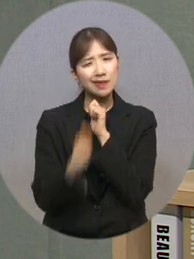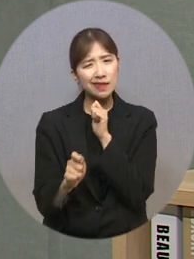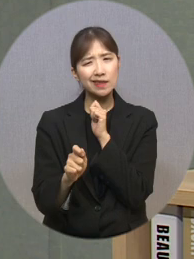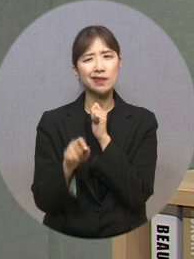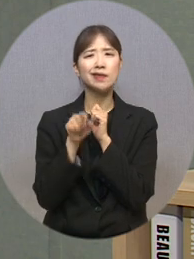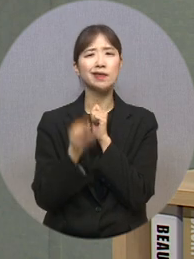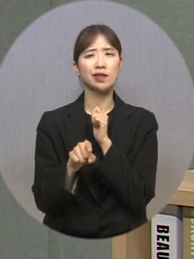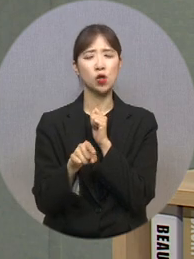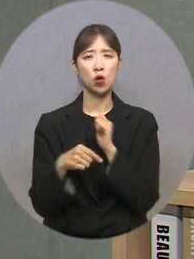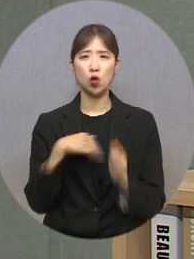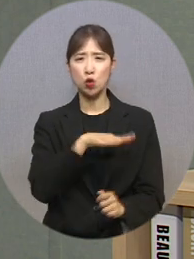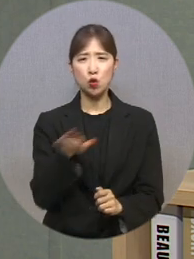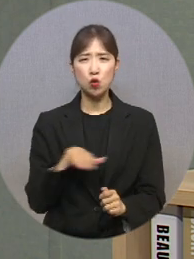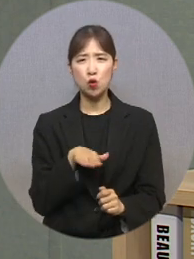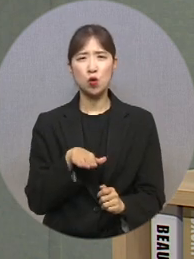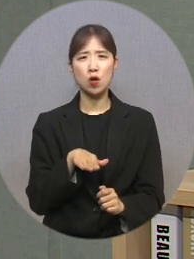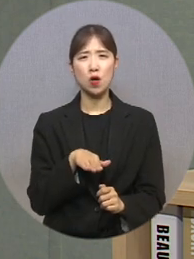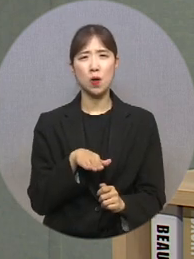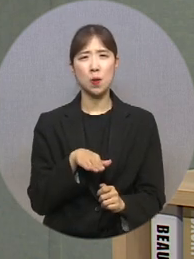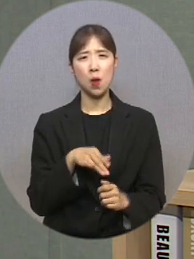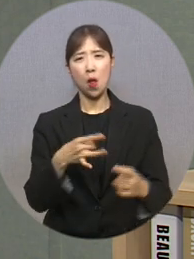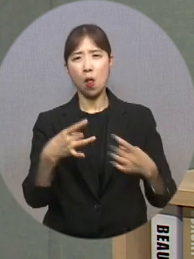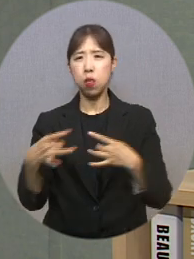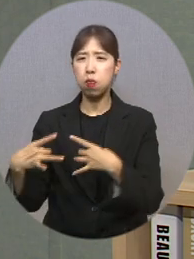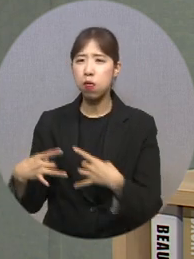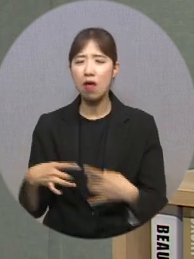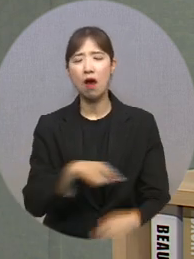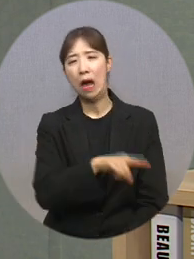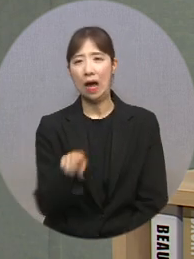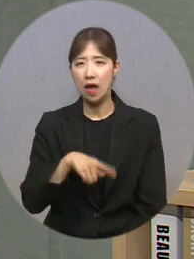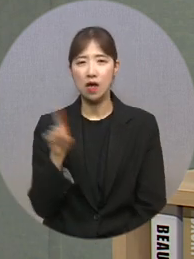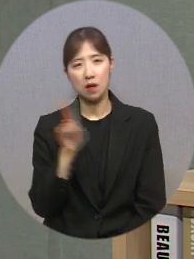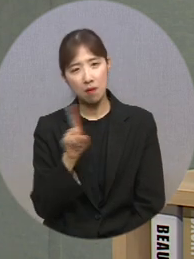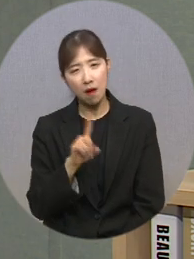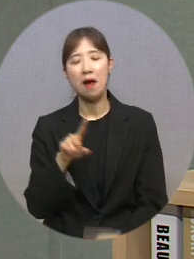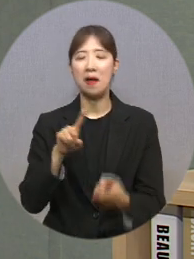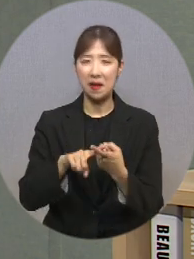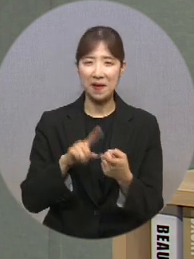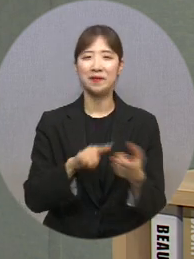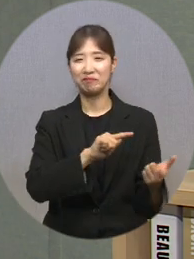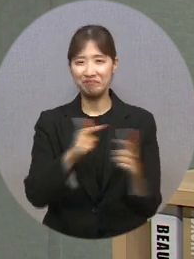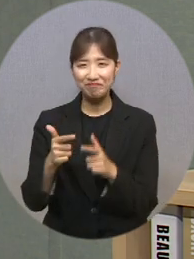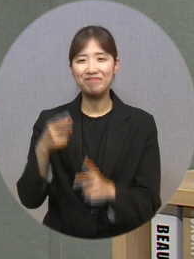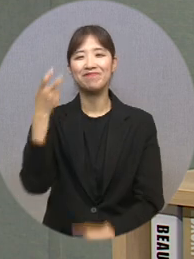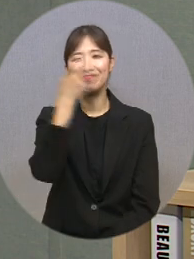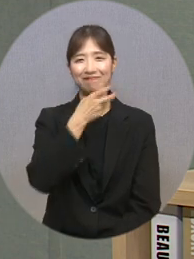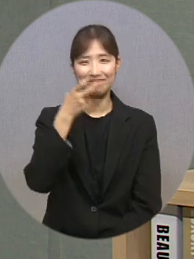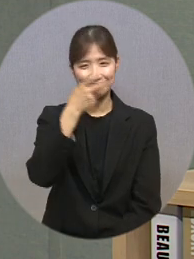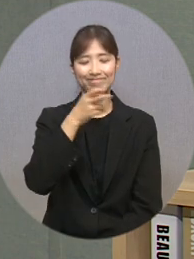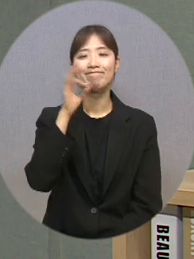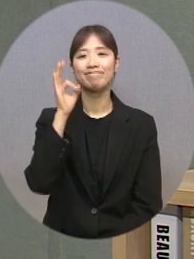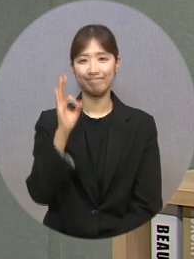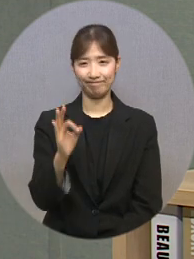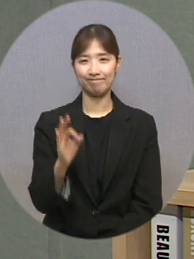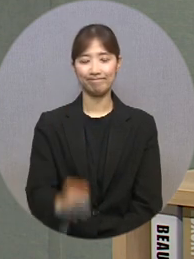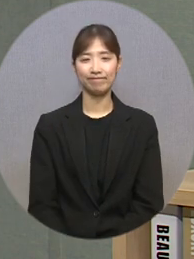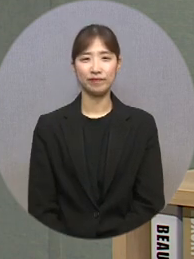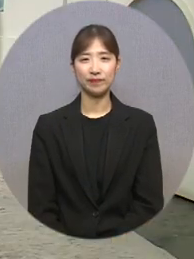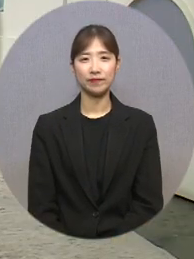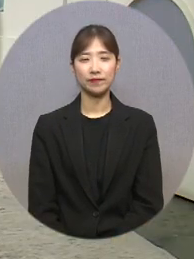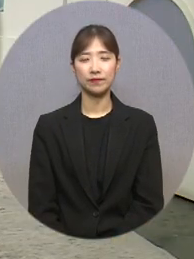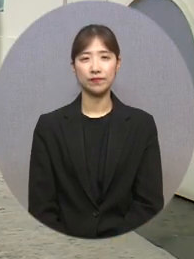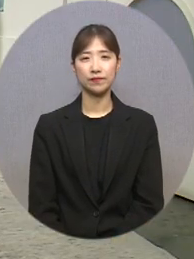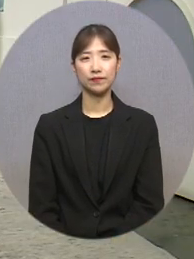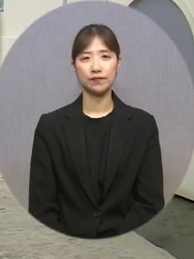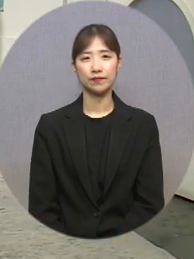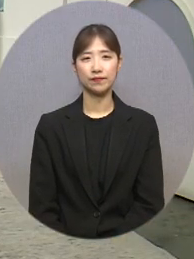형태로 우리 곁을 다가오고 있는가 이모저모를 한번 살펴보는 시간을 가져보도록